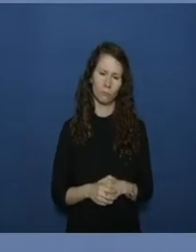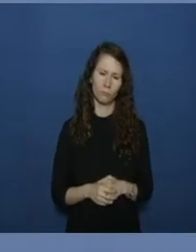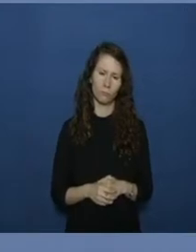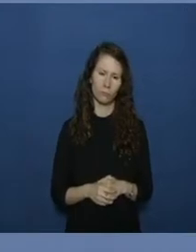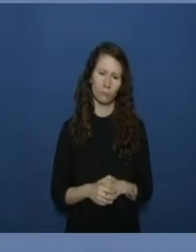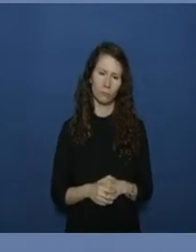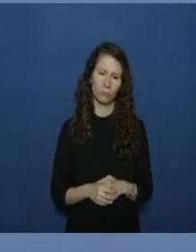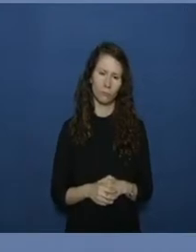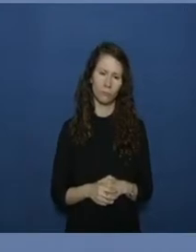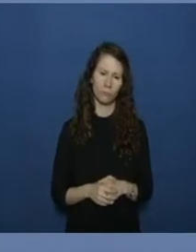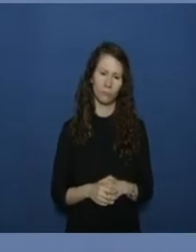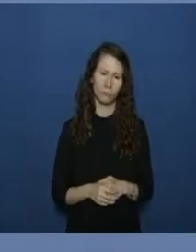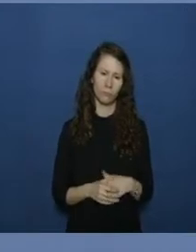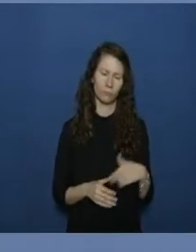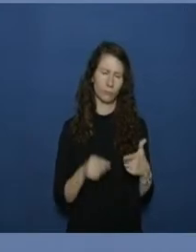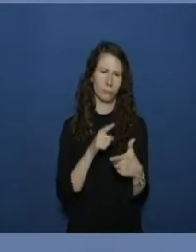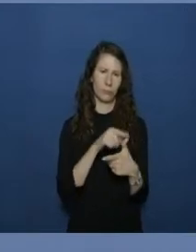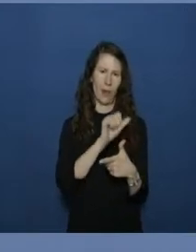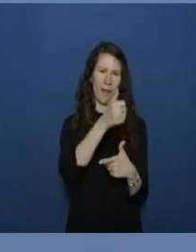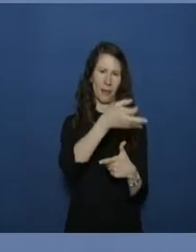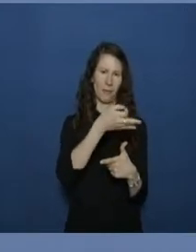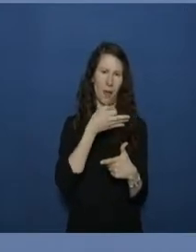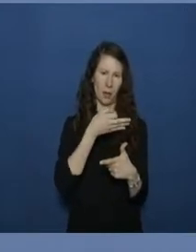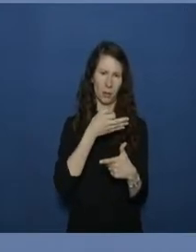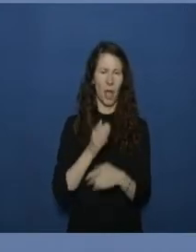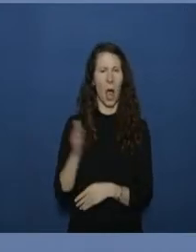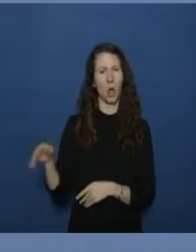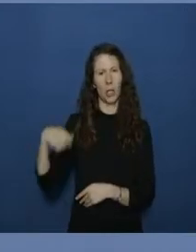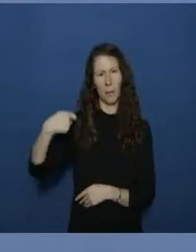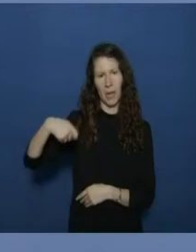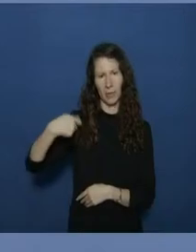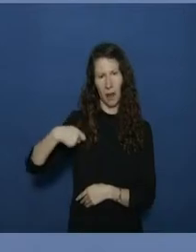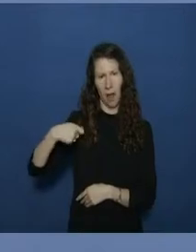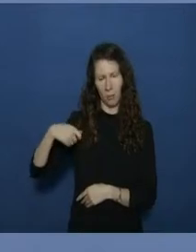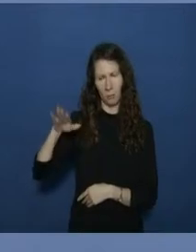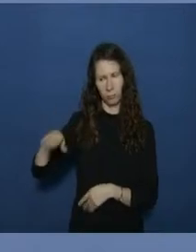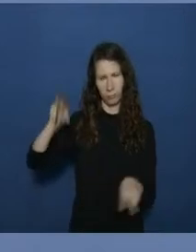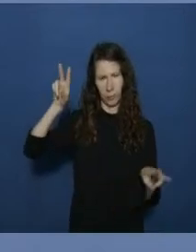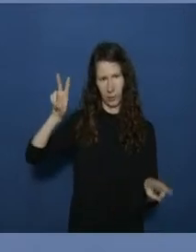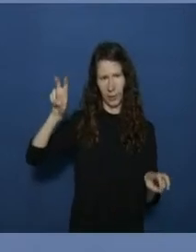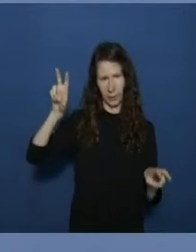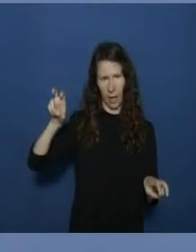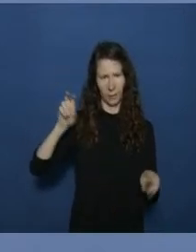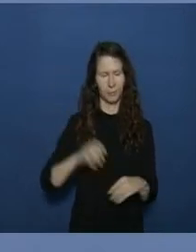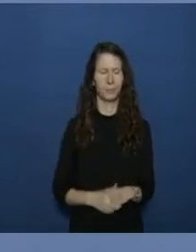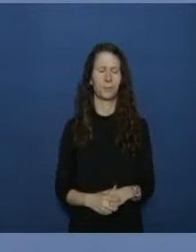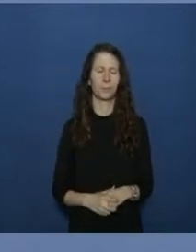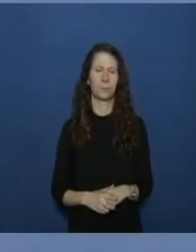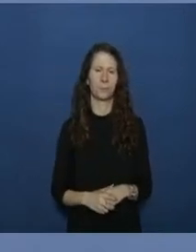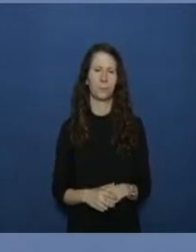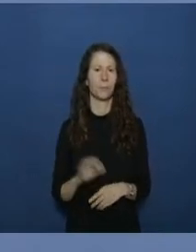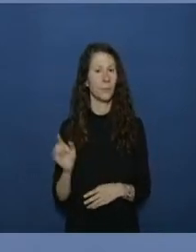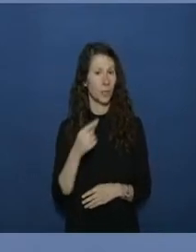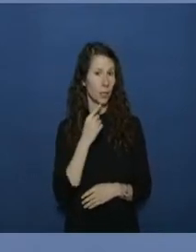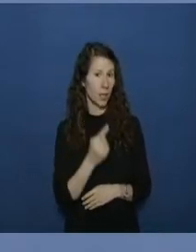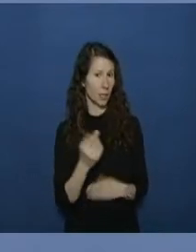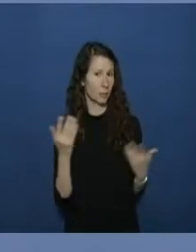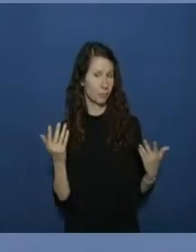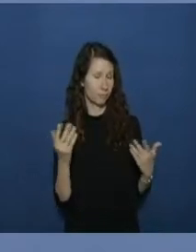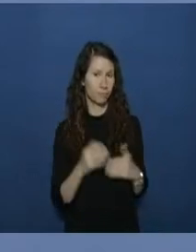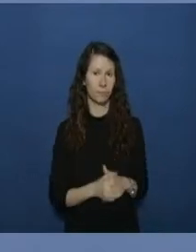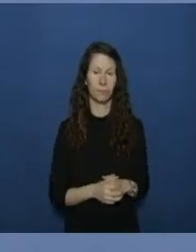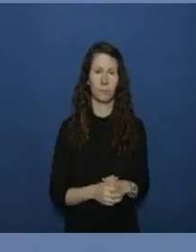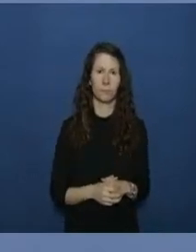Vielleicht zu Ihrer ersten Frage. Ich darf vielleicht noch mal kurz den Außenminister zitieren, der gesagt hat, wir werden diese Ereignisse jetzt